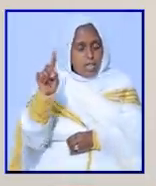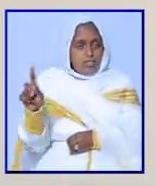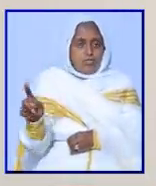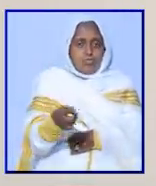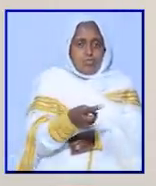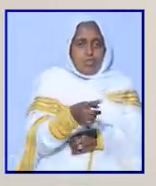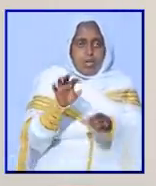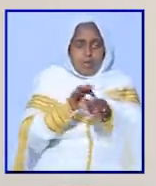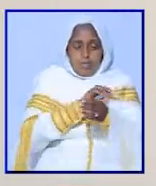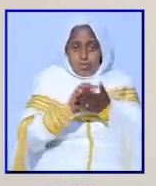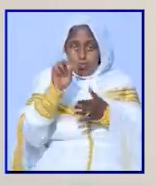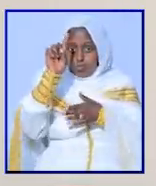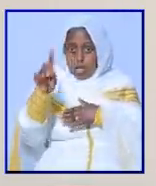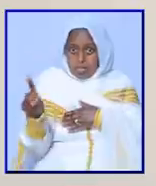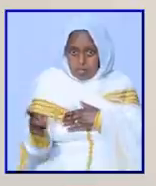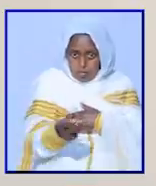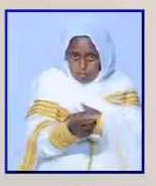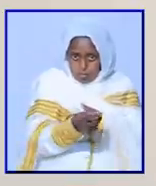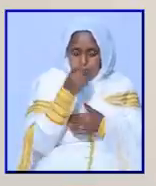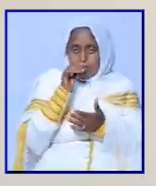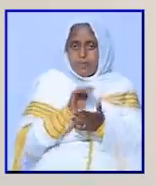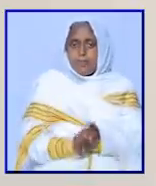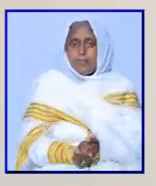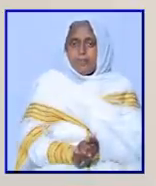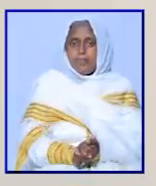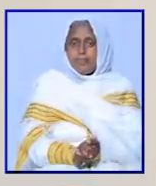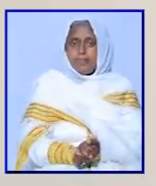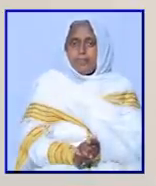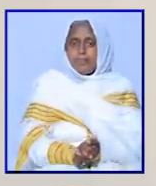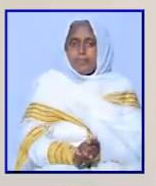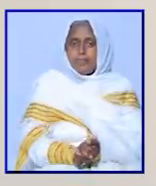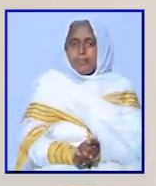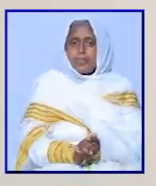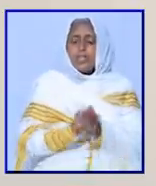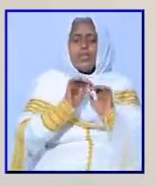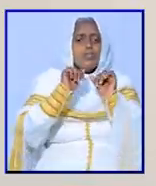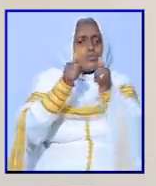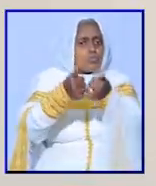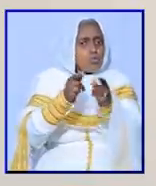መንፈስ አንድ ሲሆን መንፈስ ቅዱስ አንድ ሲሆን